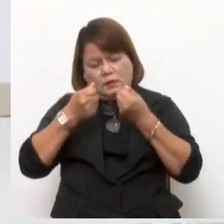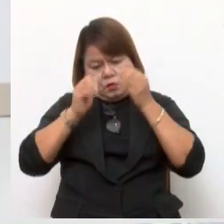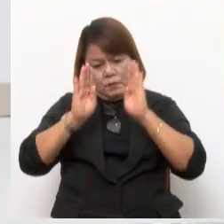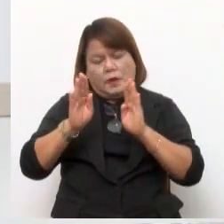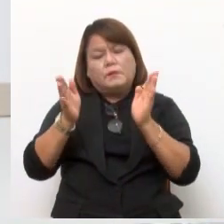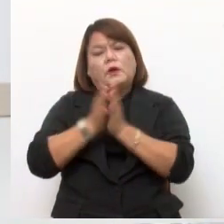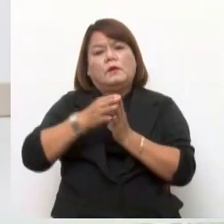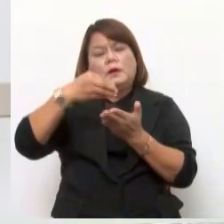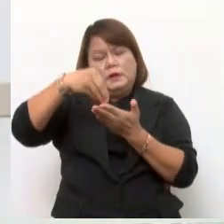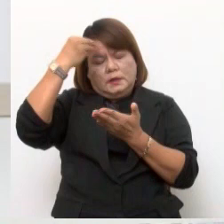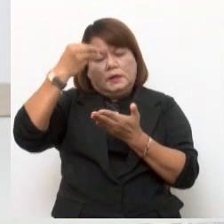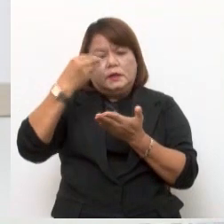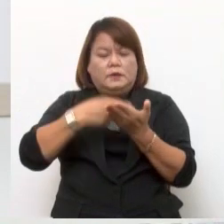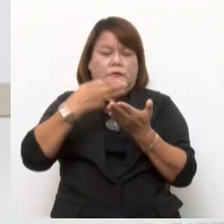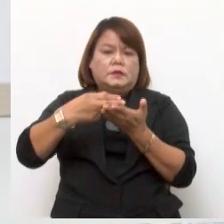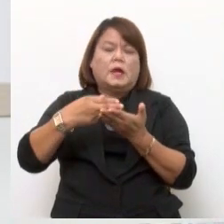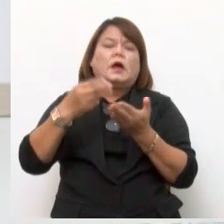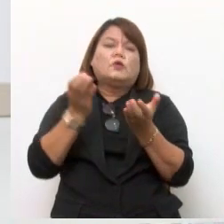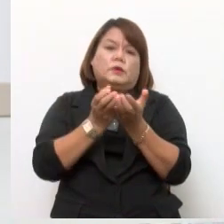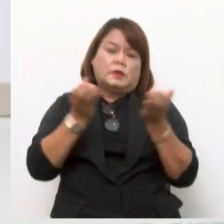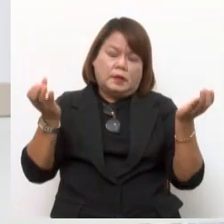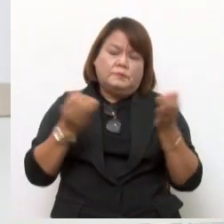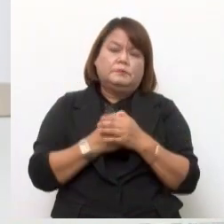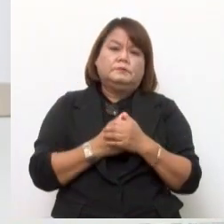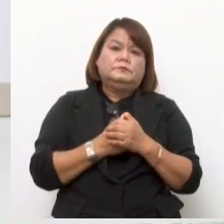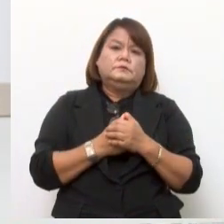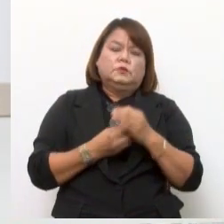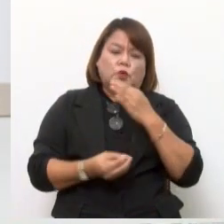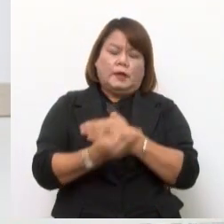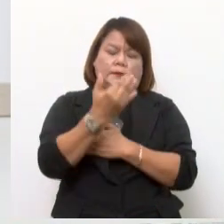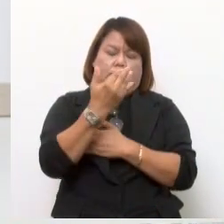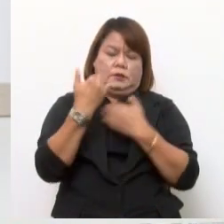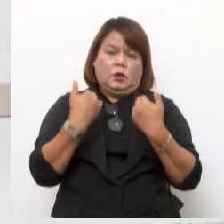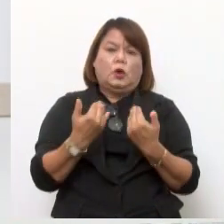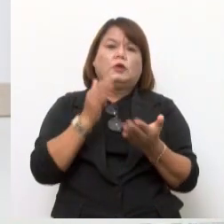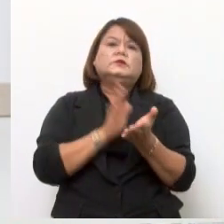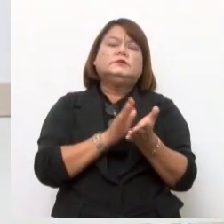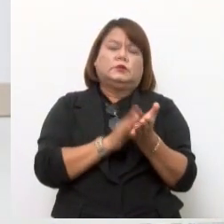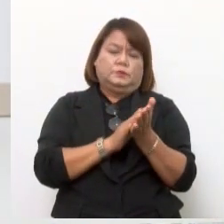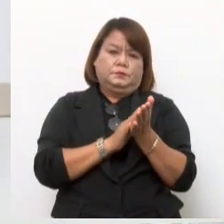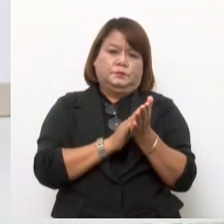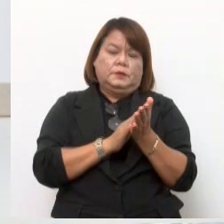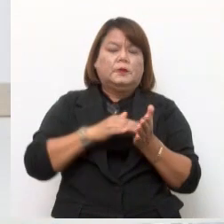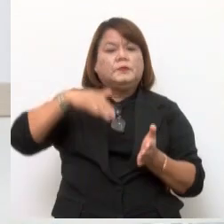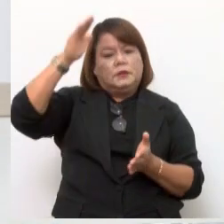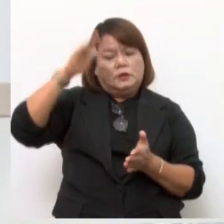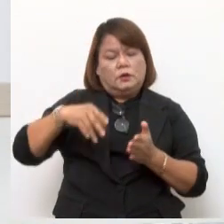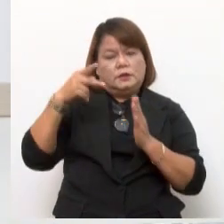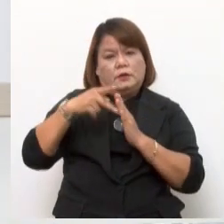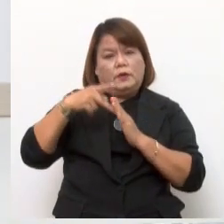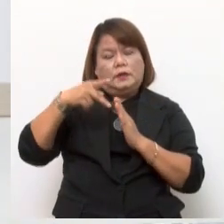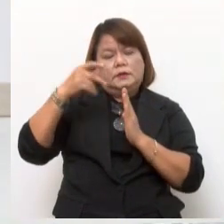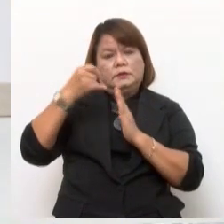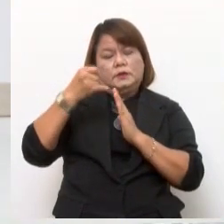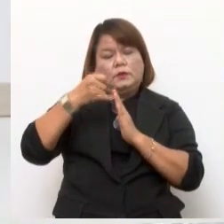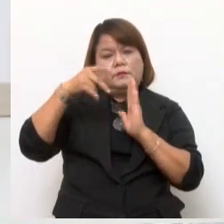การเรียนรู้ในวิชาคุณธรรมก็และในโอกาสนี้ก็ขอชื่นชมนะครับโดยเฉพาะพี่น้องทางเพชรบูรณ์นะครับถ้